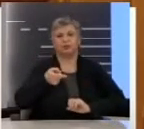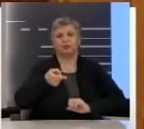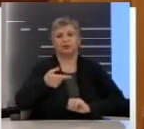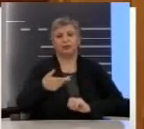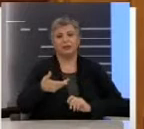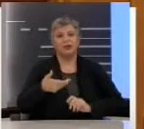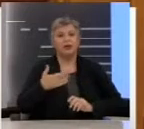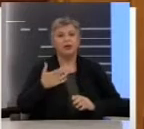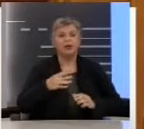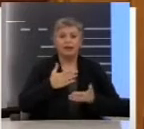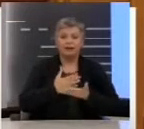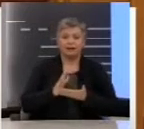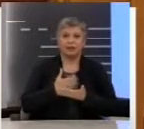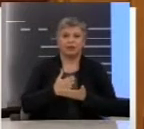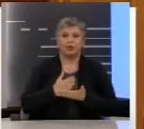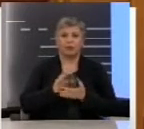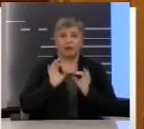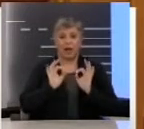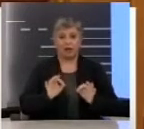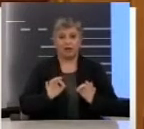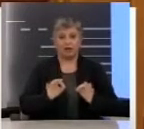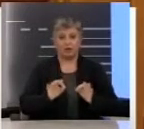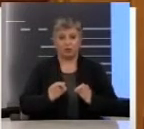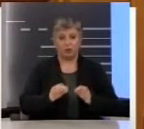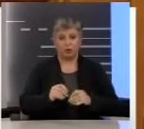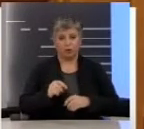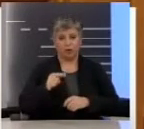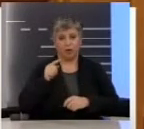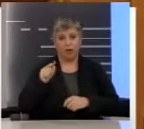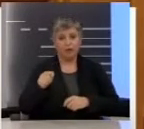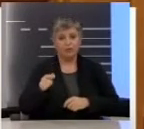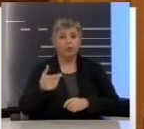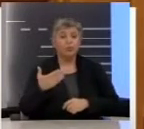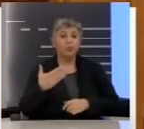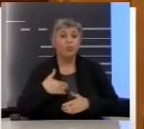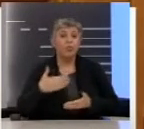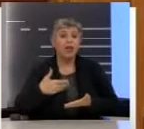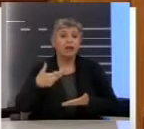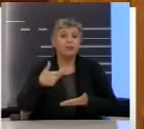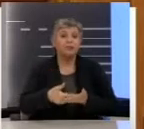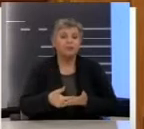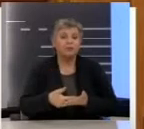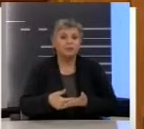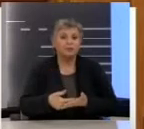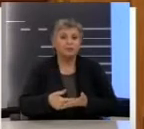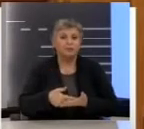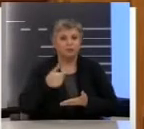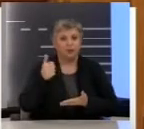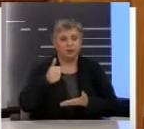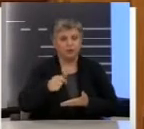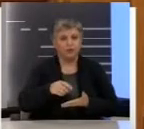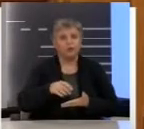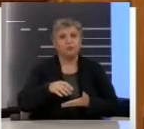να διακρίνουμε εάν πρόκειται για καταστάσεις